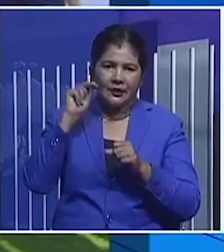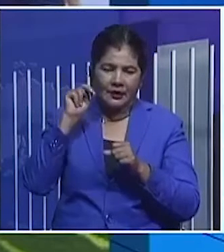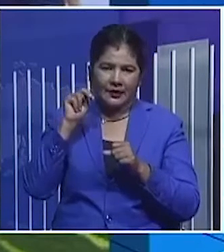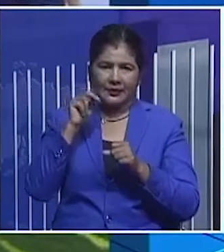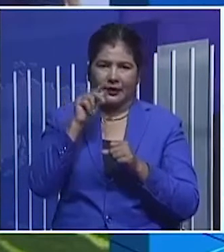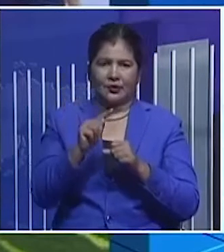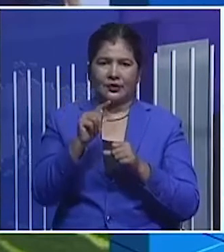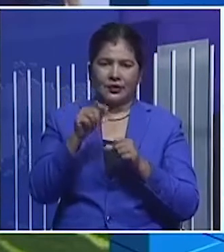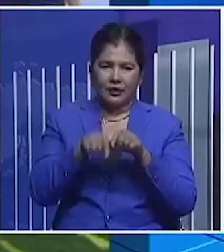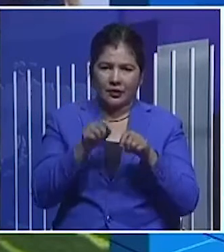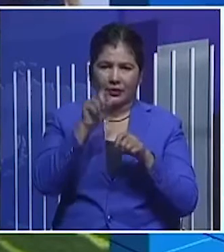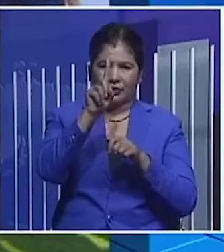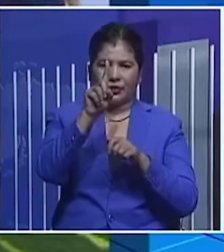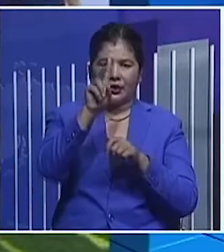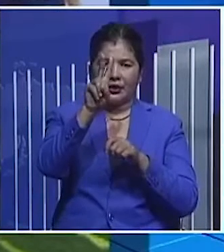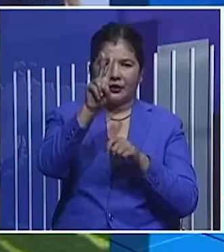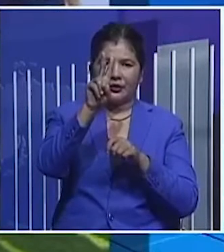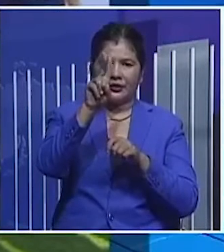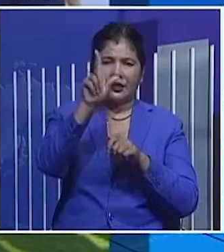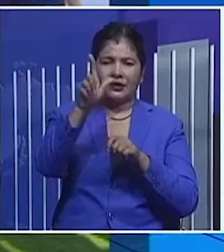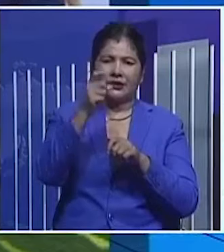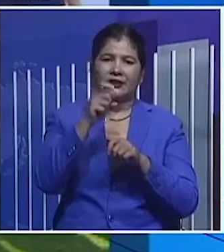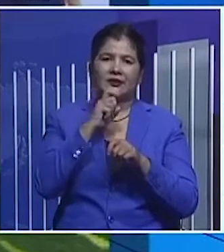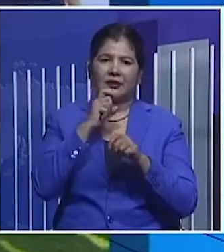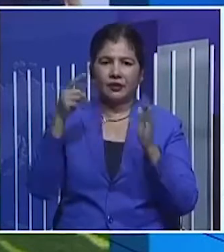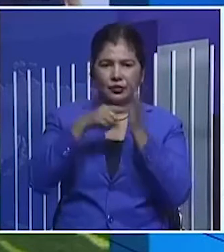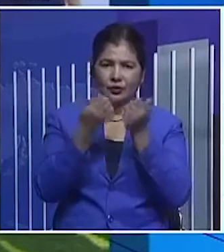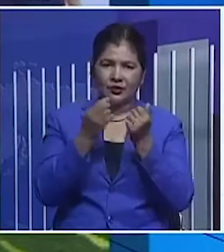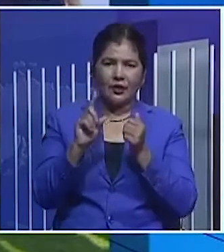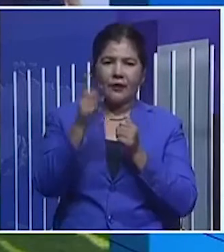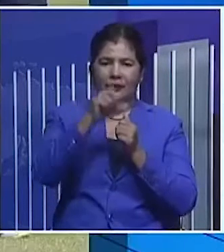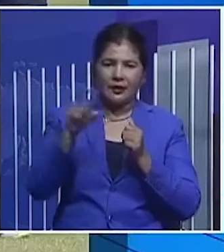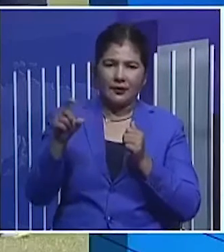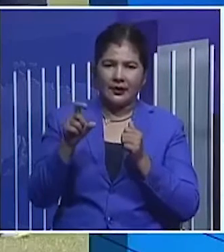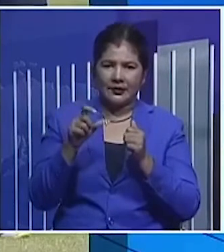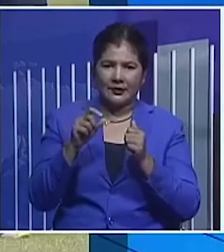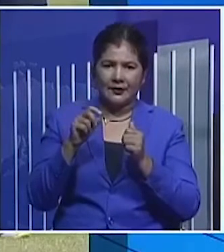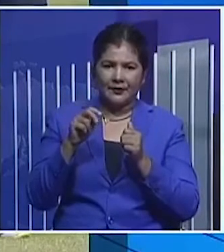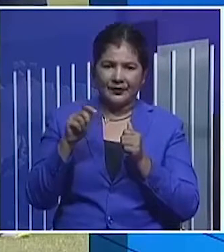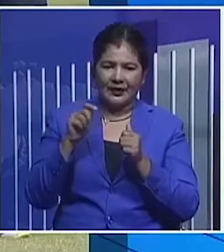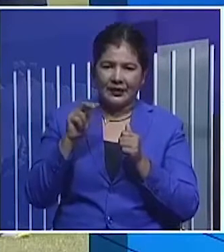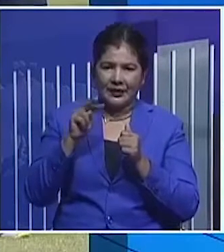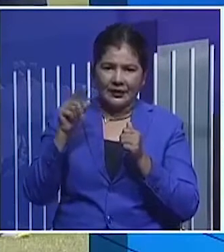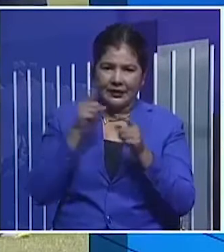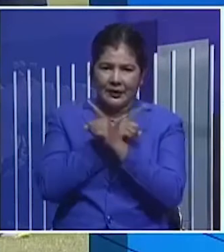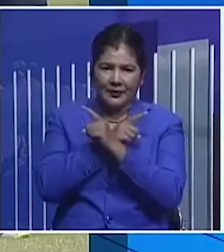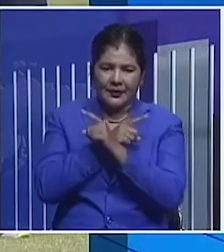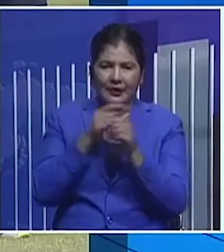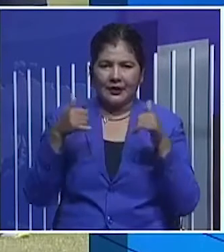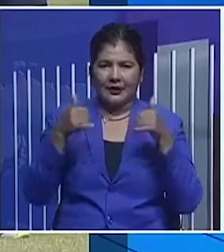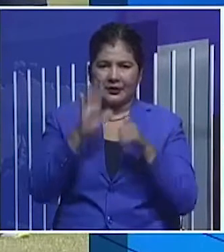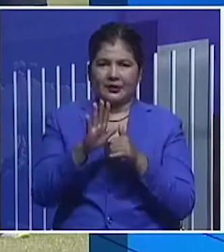सिरिज असार 27 गतेदेखि शुरू हुनेछ। सिरिजमा नेपालले पहिलो खेल नामिबिया विरूद्ध खेल्नेछ। अङ्क तालिकामा नेपाल